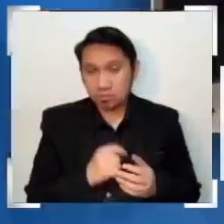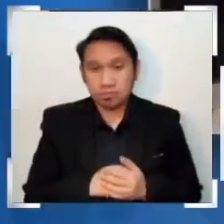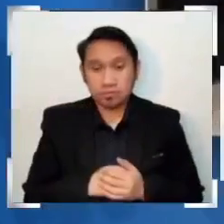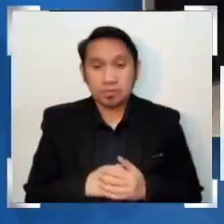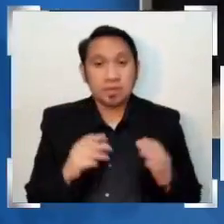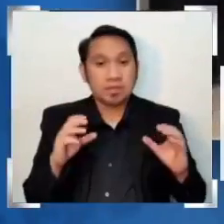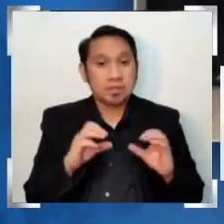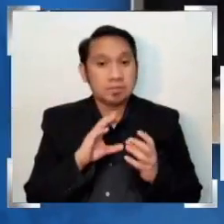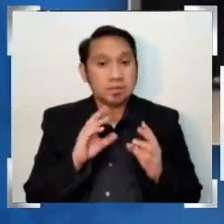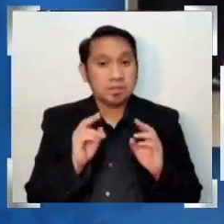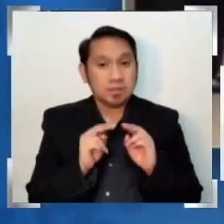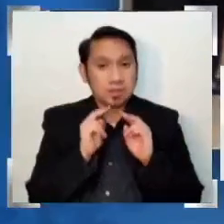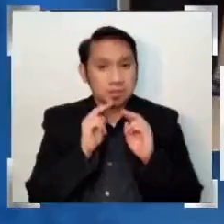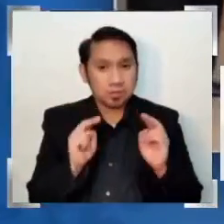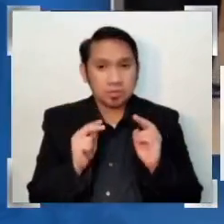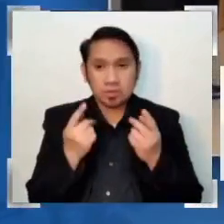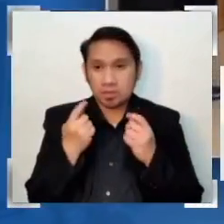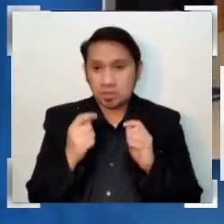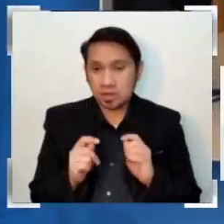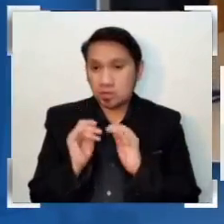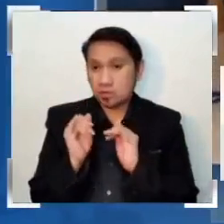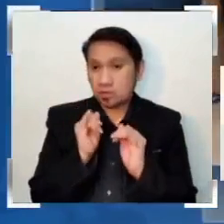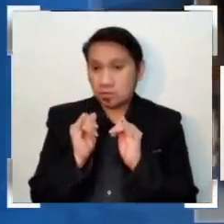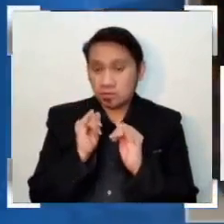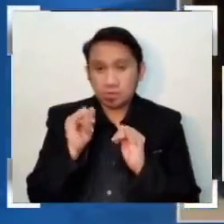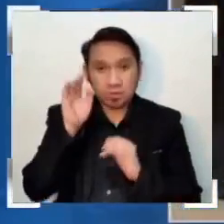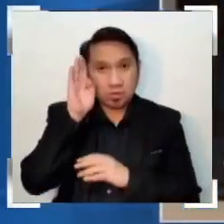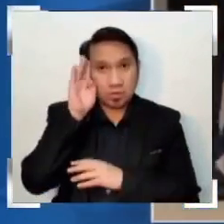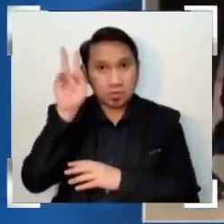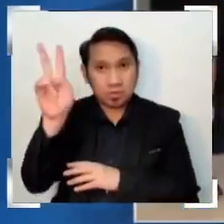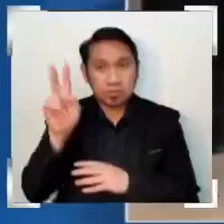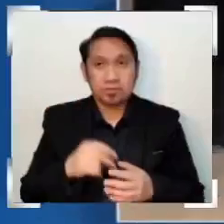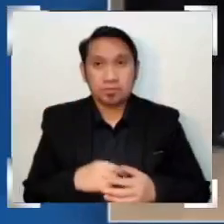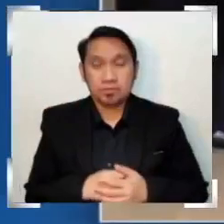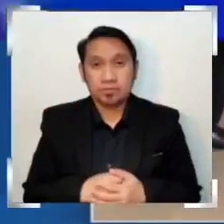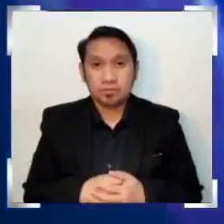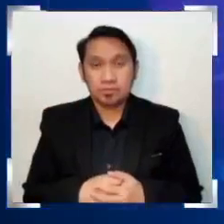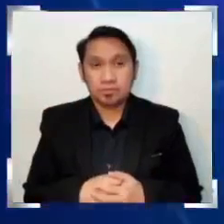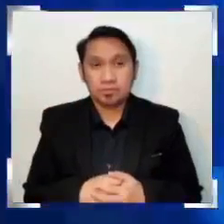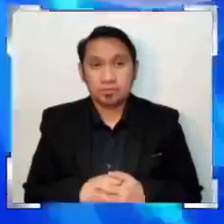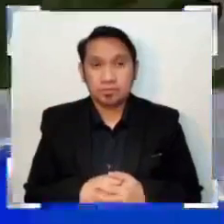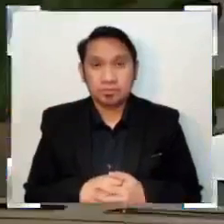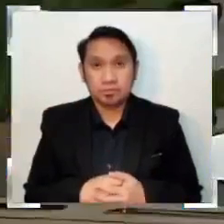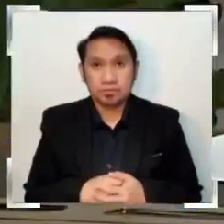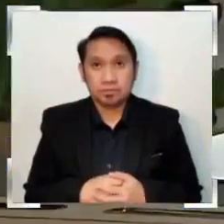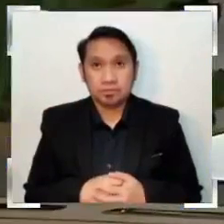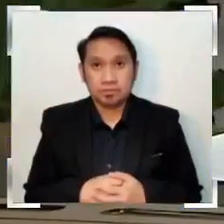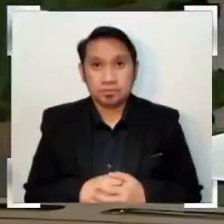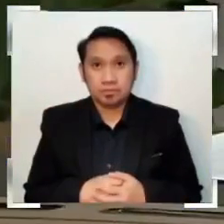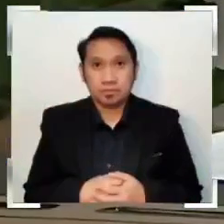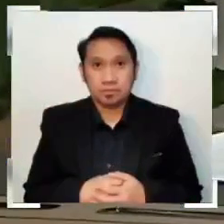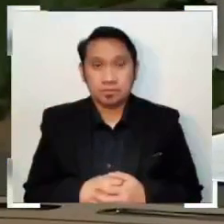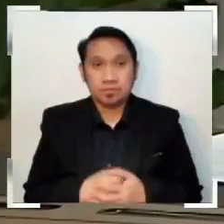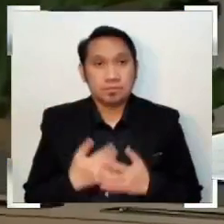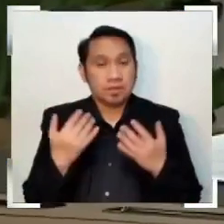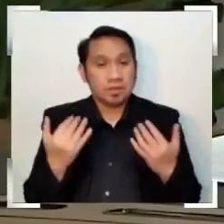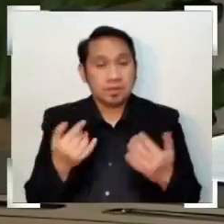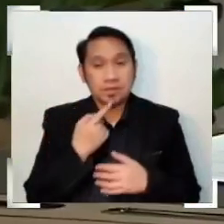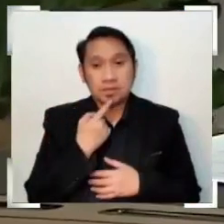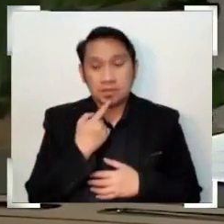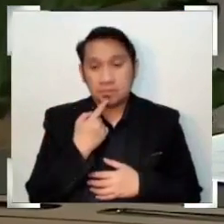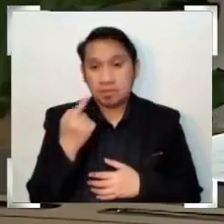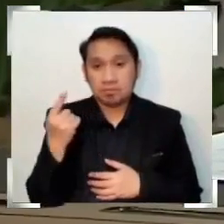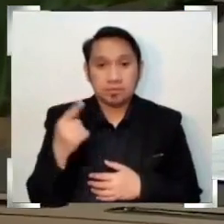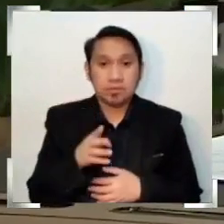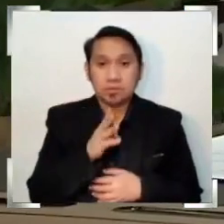Integrated News na makuha ang panig ng Pangulo, ni Yusek Panganiban at ng tatlong nabanggit na kumpanya. Ang sabi naman ng Deputy Spokesperson